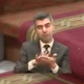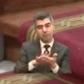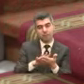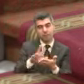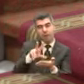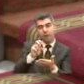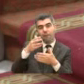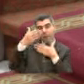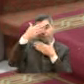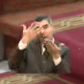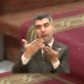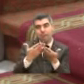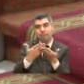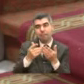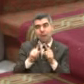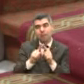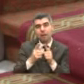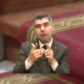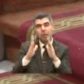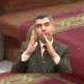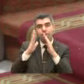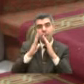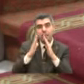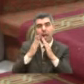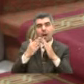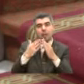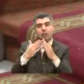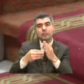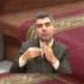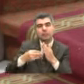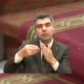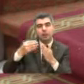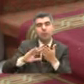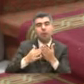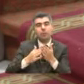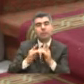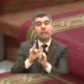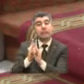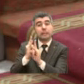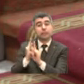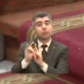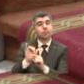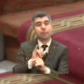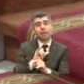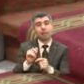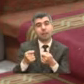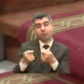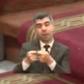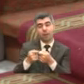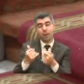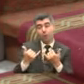التطور العمراني اللي امتد لواحد العدد ديال المناطق اللي هي تاريخيا كانت فيها بطبيعه الحال بعض